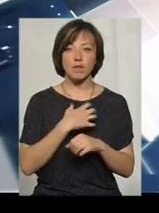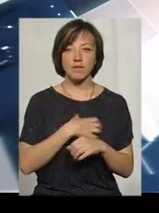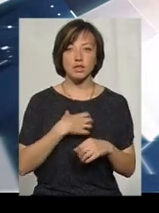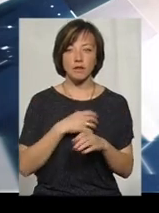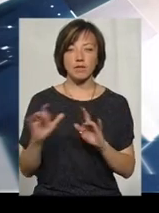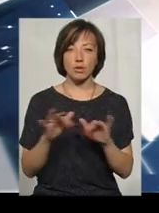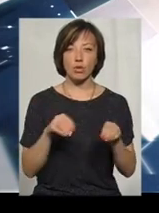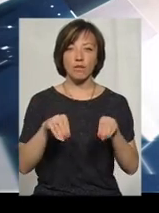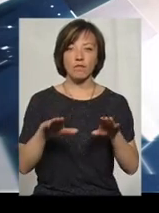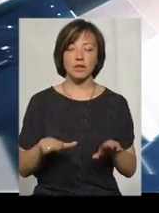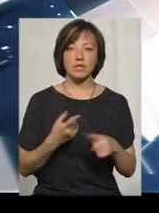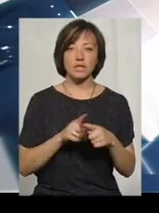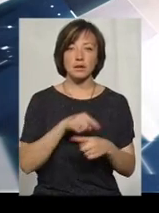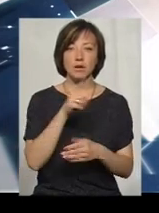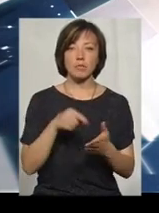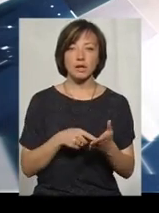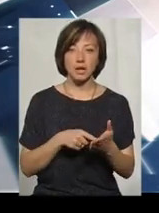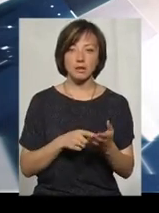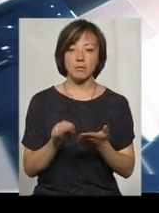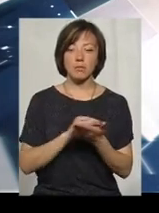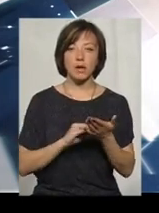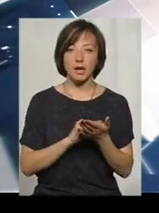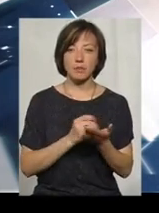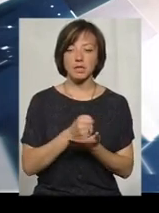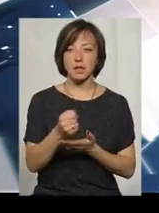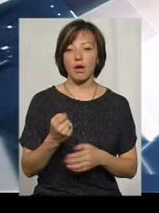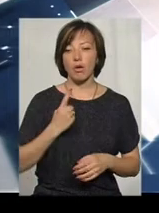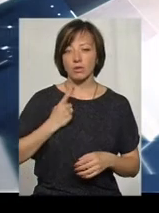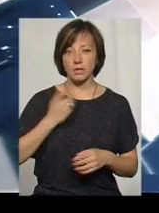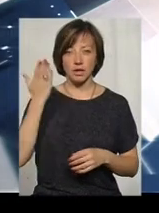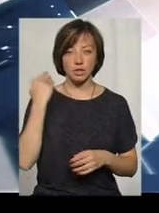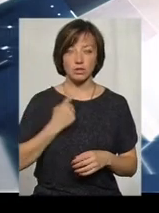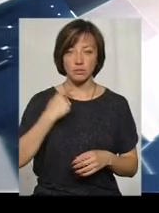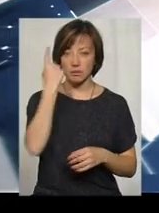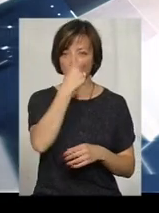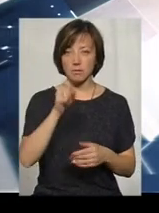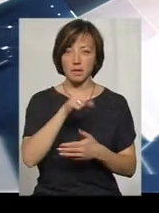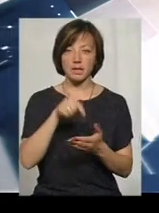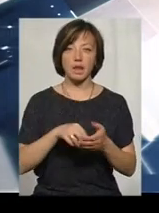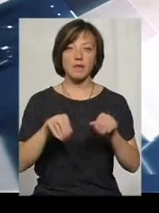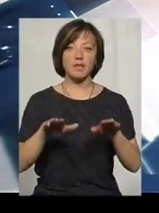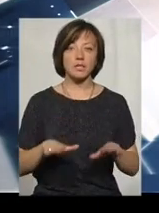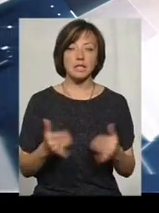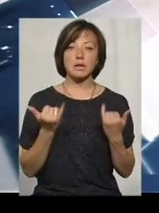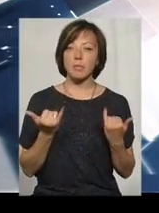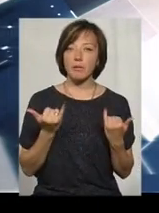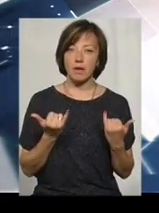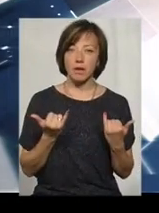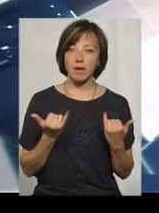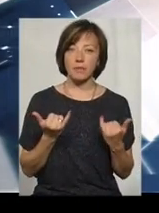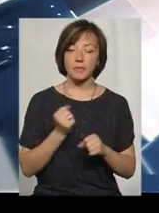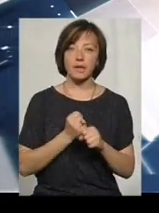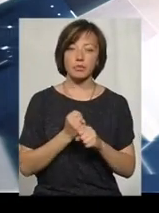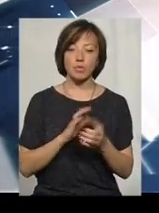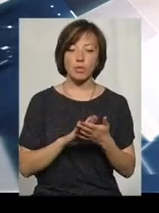в вирішенні оцих питань перепризначення. Раніше одноосібно, майже одноосібно ці питання вирішували. Тепер же